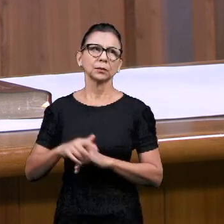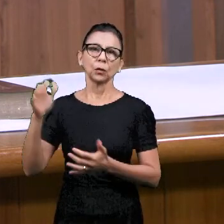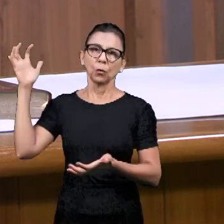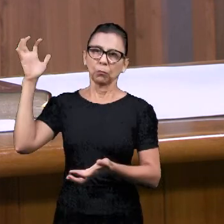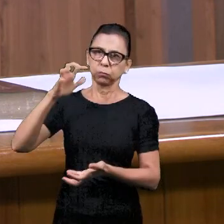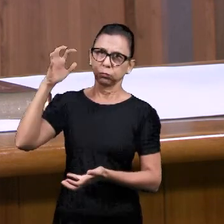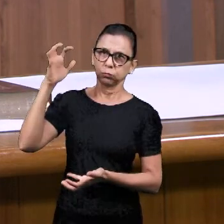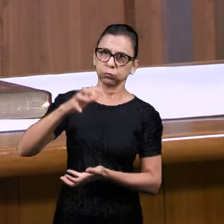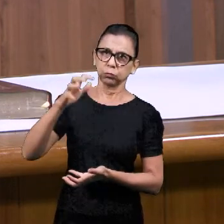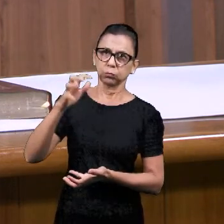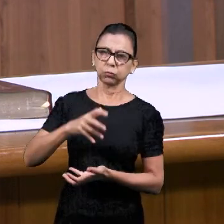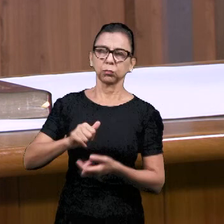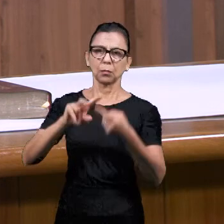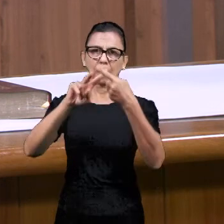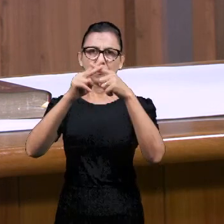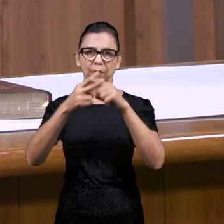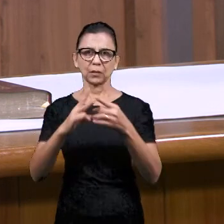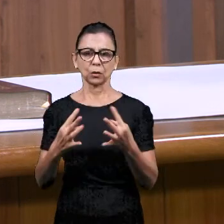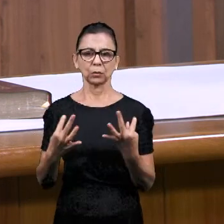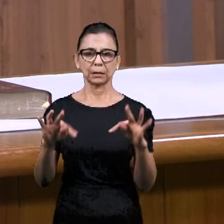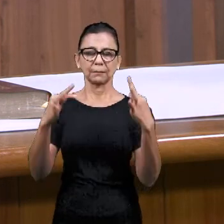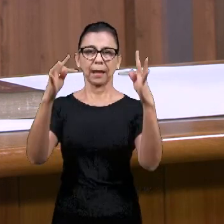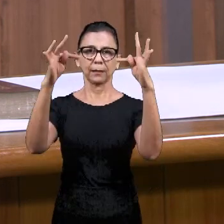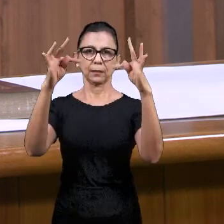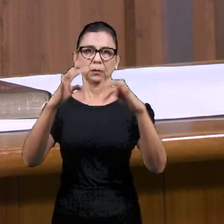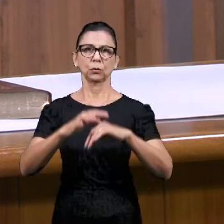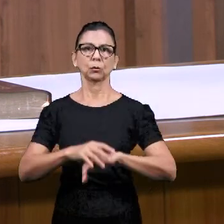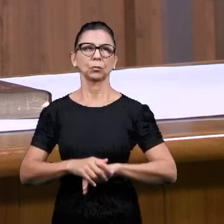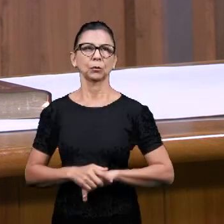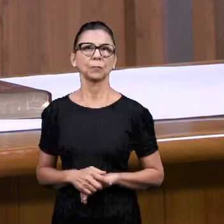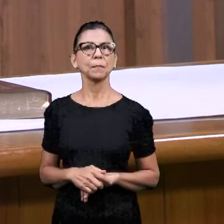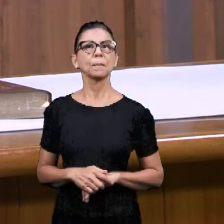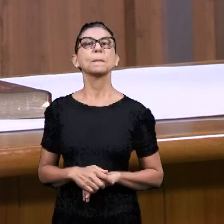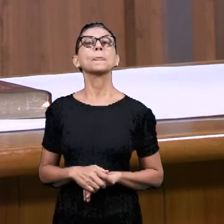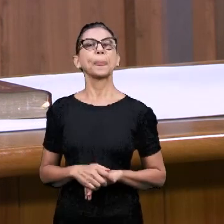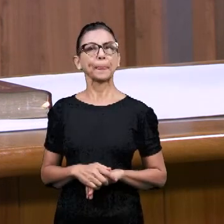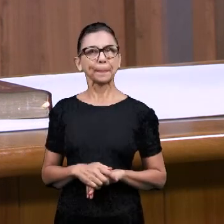détail avec un perfectionnement technique pour répondre à la demande